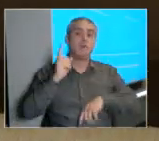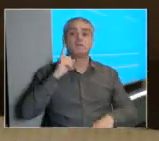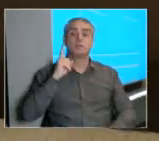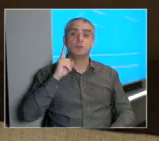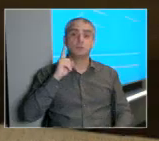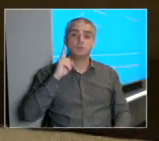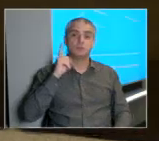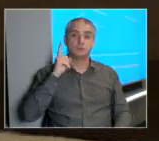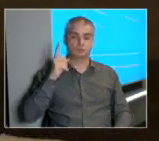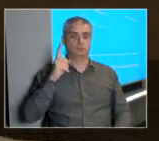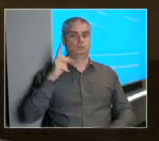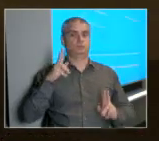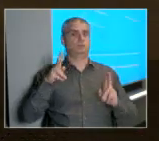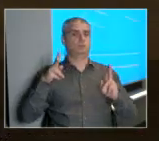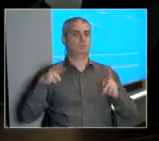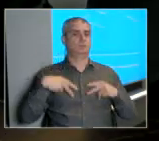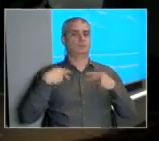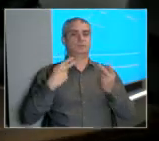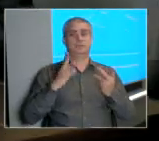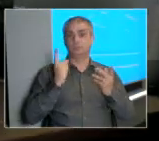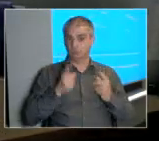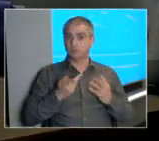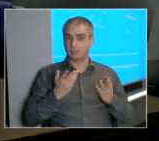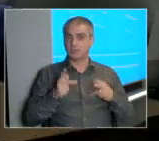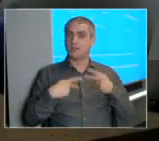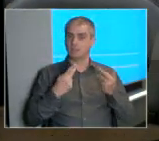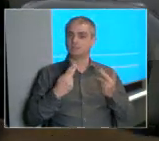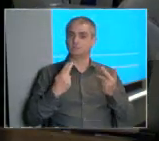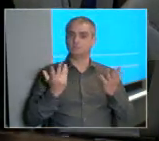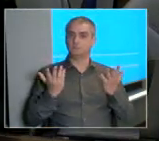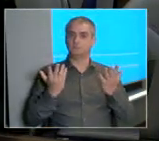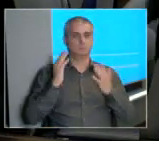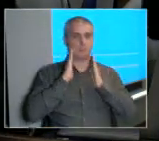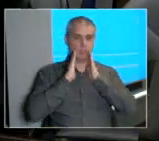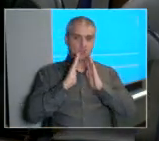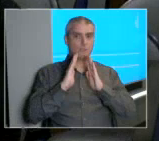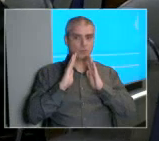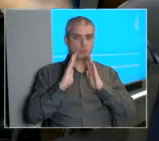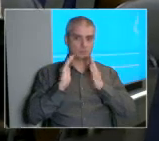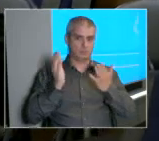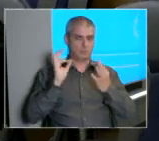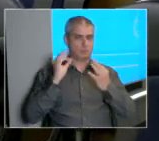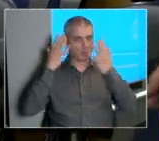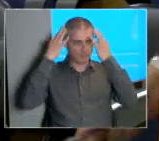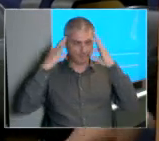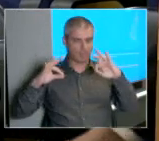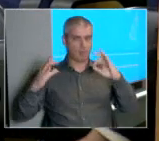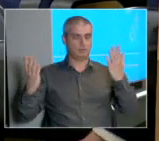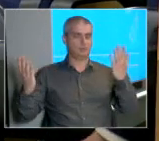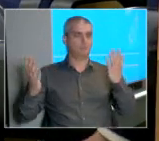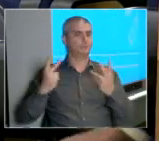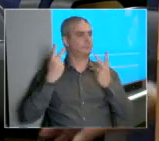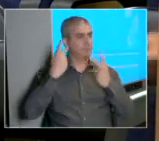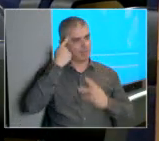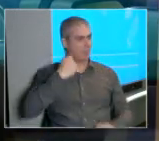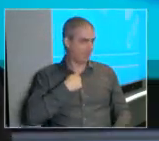הוא מחזיר לעצמו, אם יש צורך להחזיר, מידה של אמון, מידה של ממלכתיות. כן, בעיקר